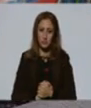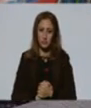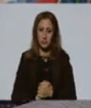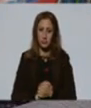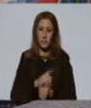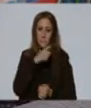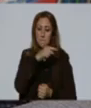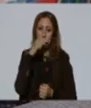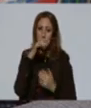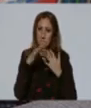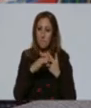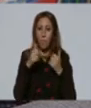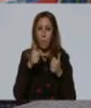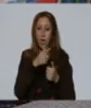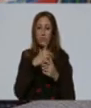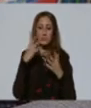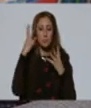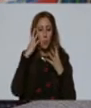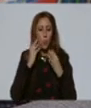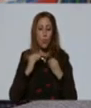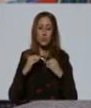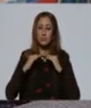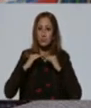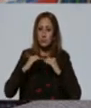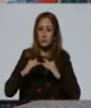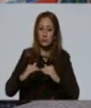ريهام محققة الاستقرار ده مع الولاد معايا،